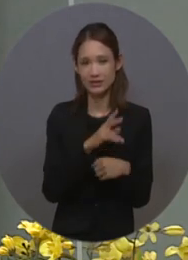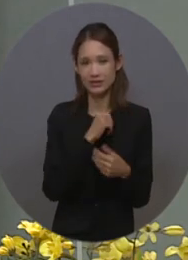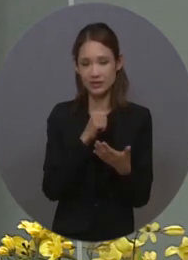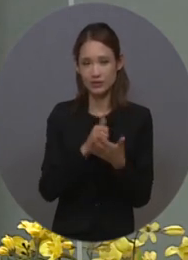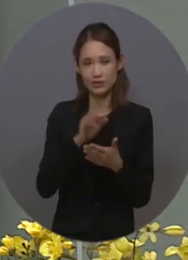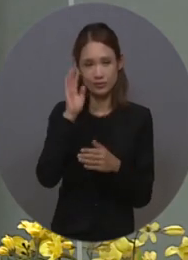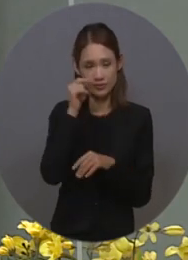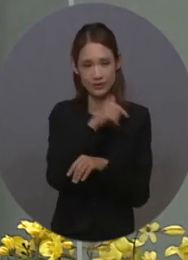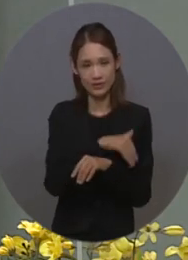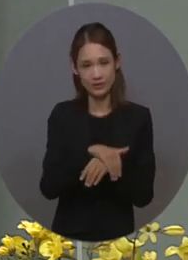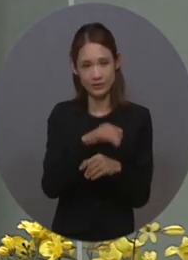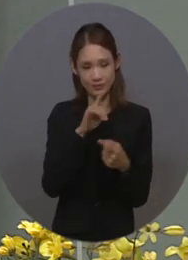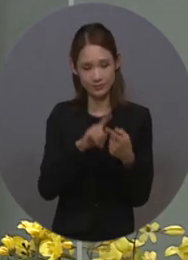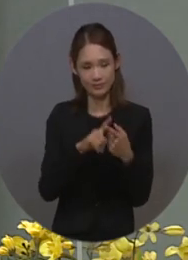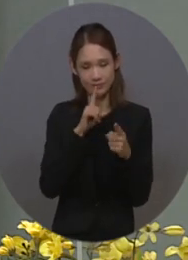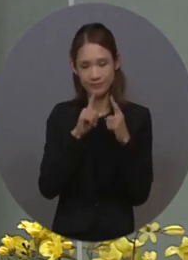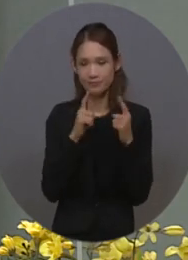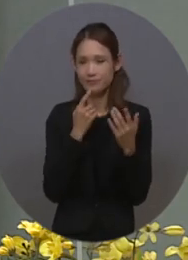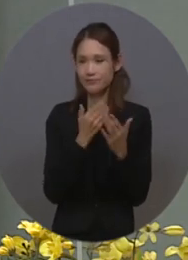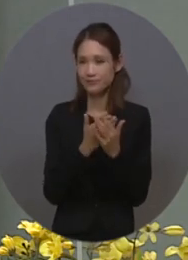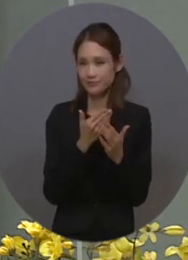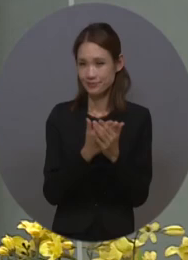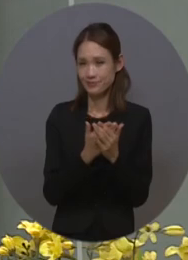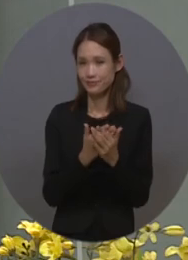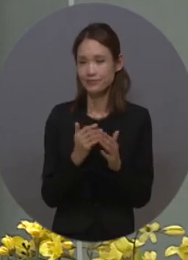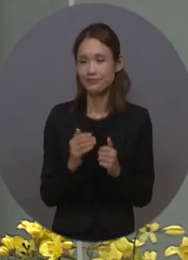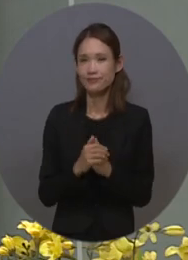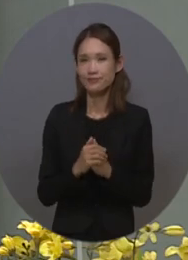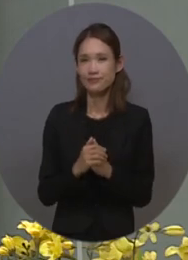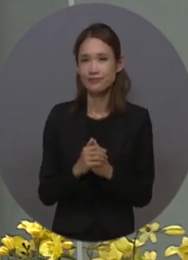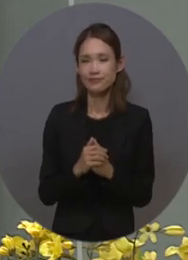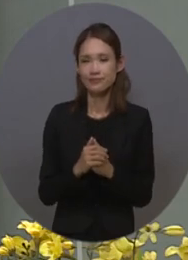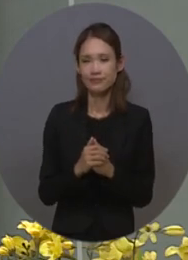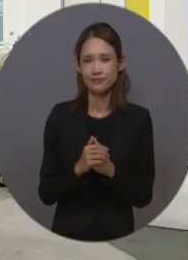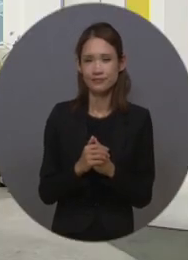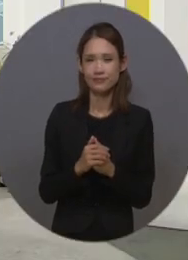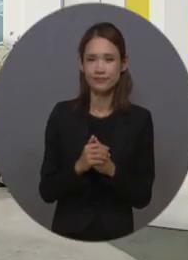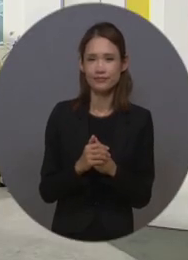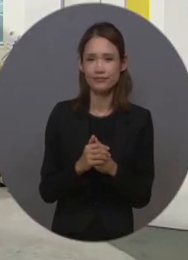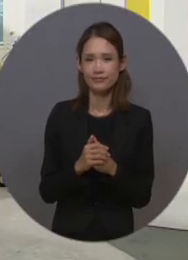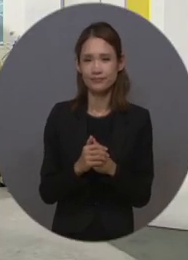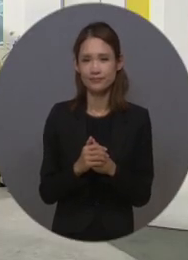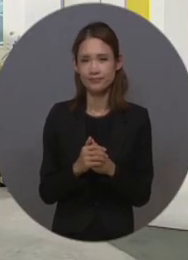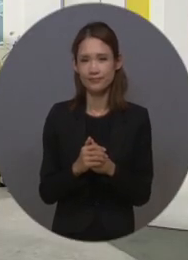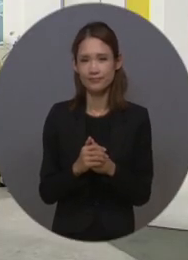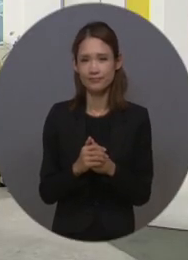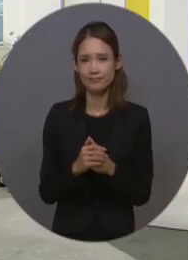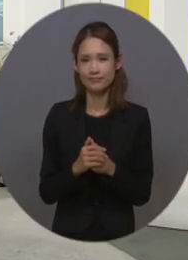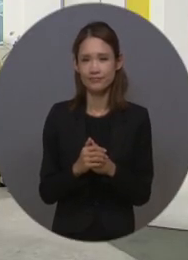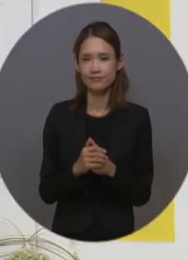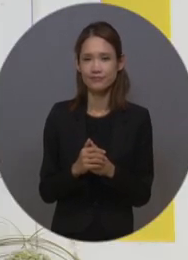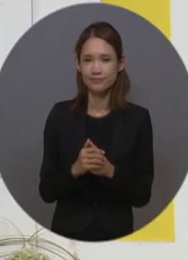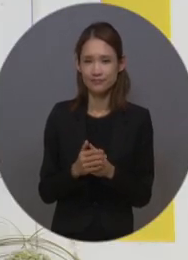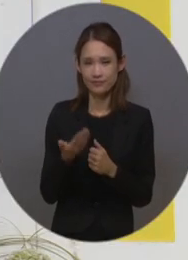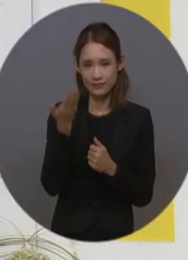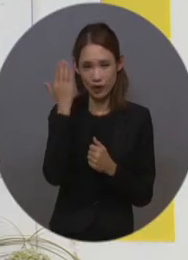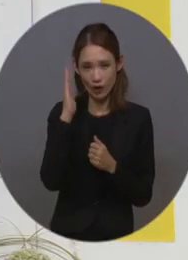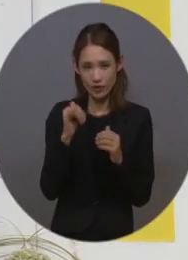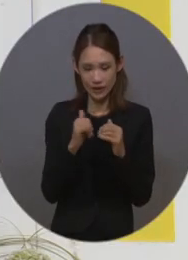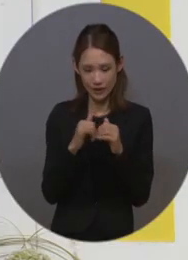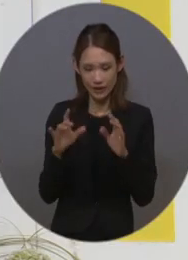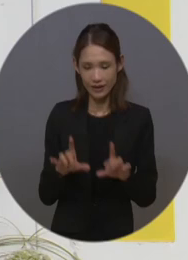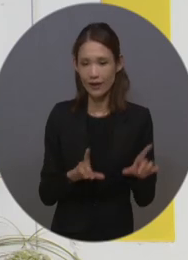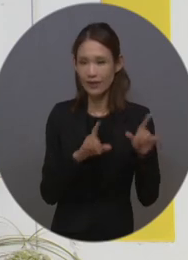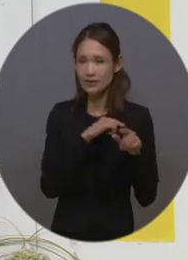박진 의원님이 앞으로의 미래 계획 말씀 좀 해주시죠. 네. 네. 네. 그 현대 생활에서